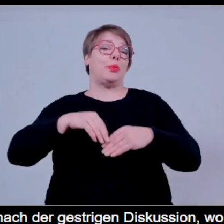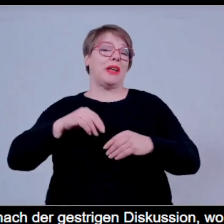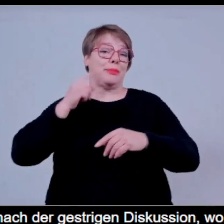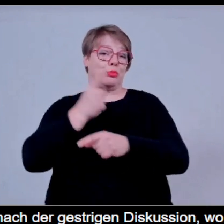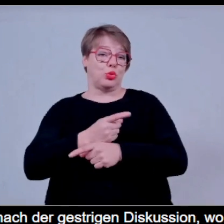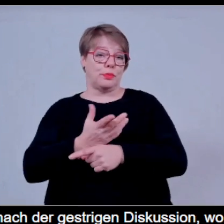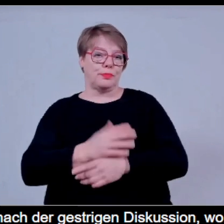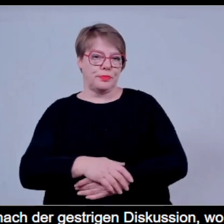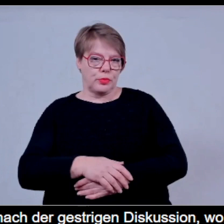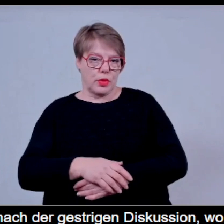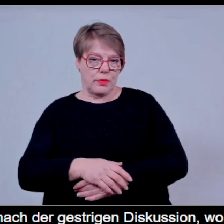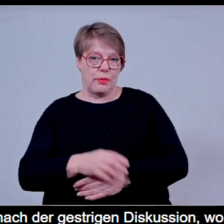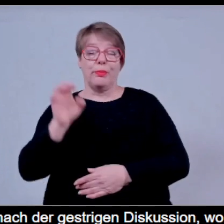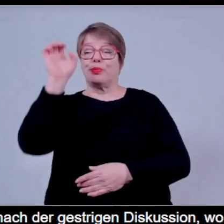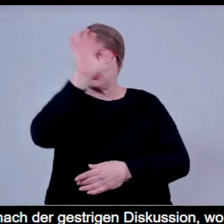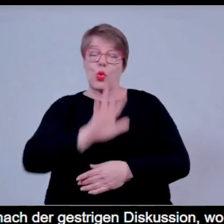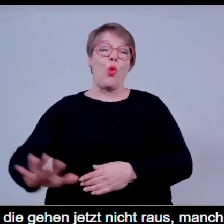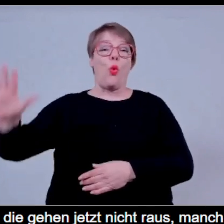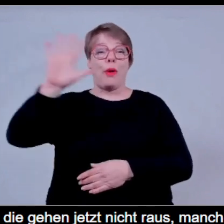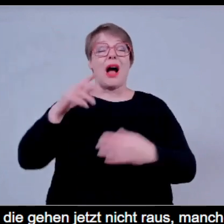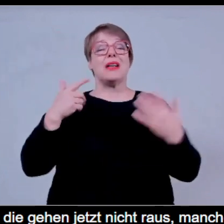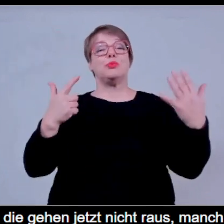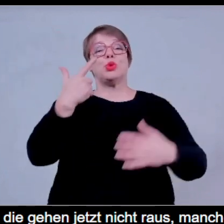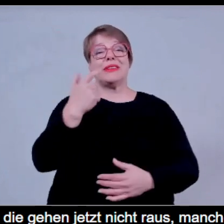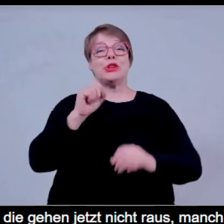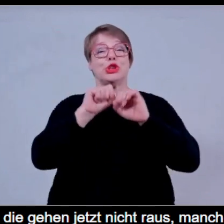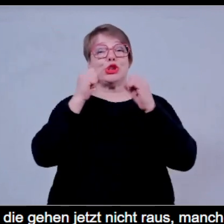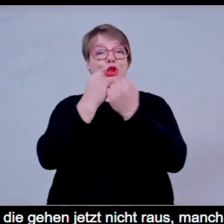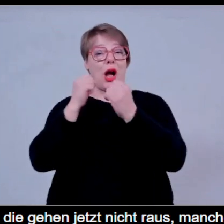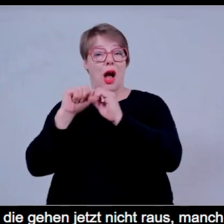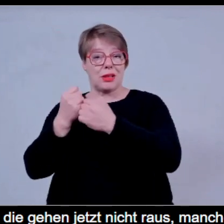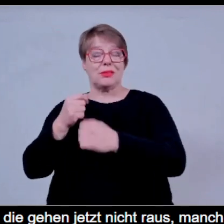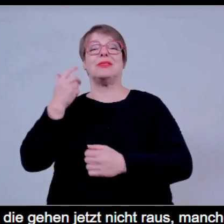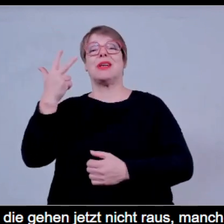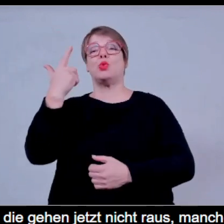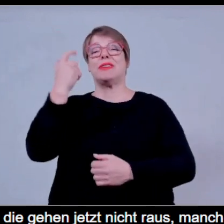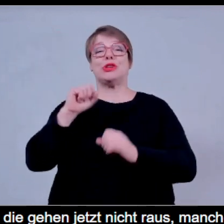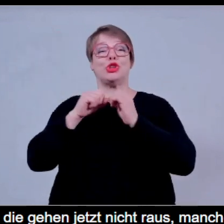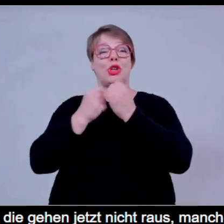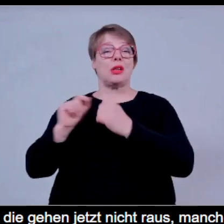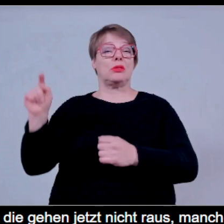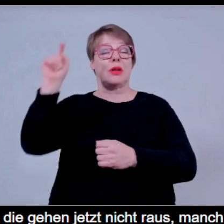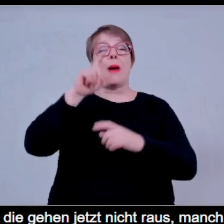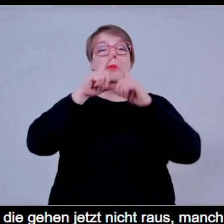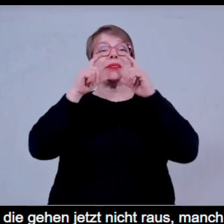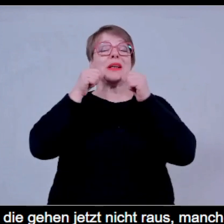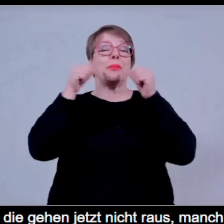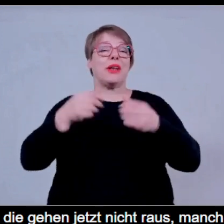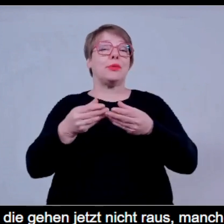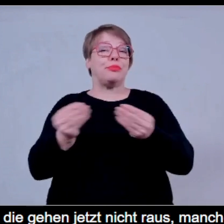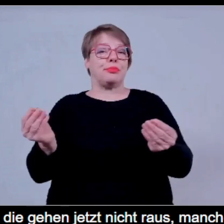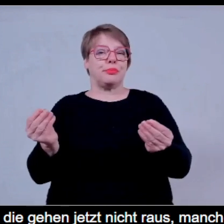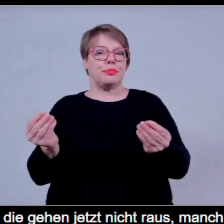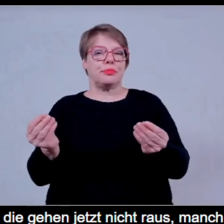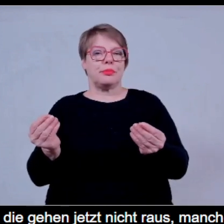Prozent und RSV 19 Prozent. Sie sehen also, die Gewichtungen haben sich verschoben und wir müssen dem natürlich Rechnung tragen, dass im